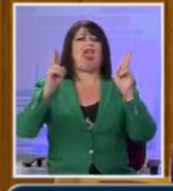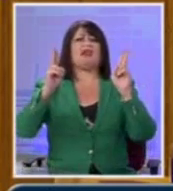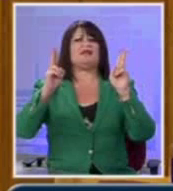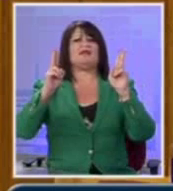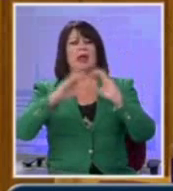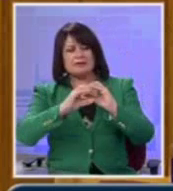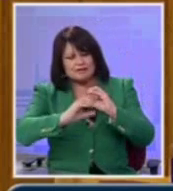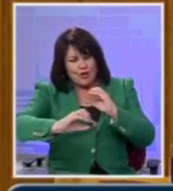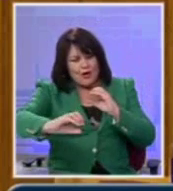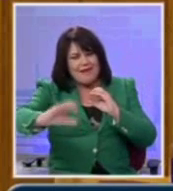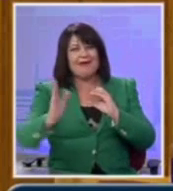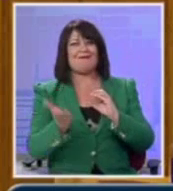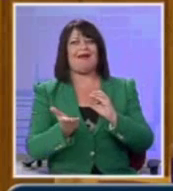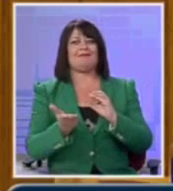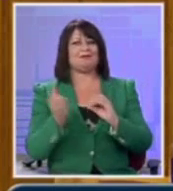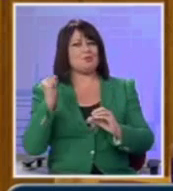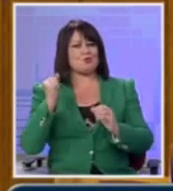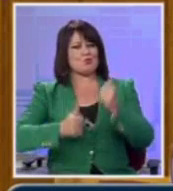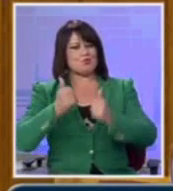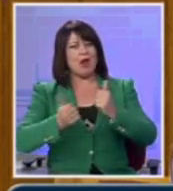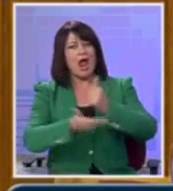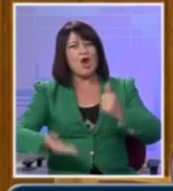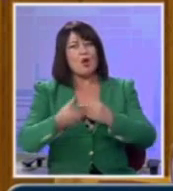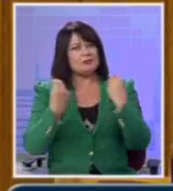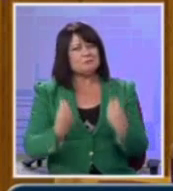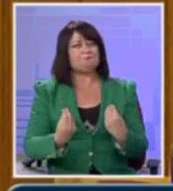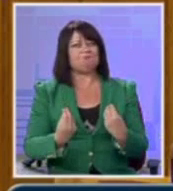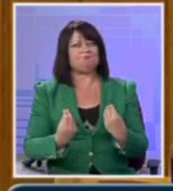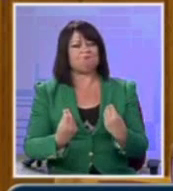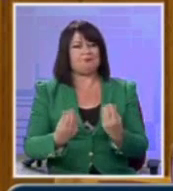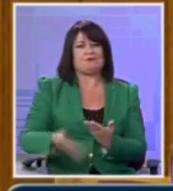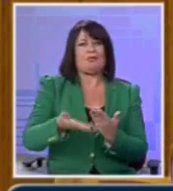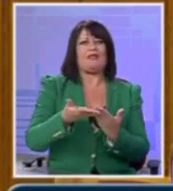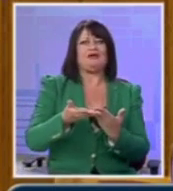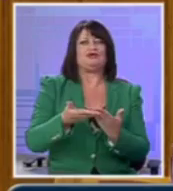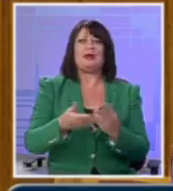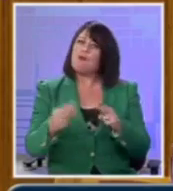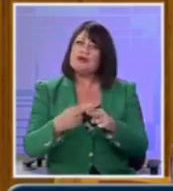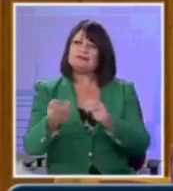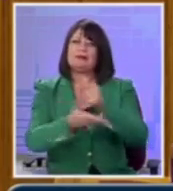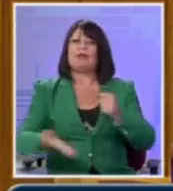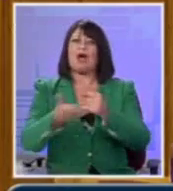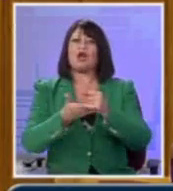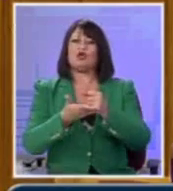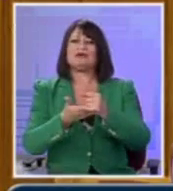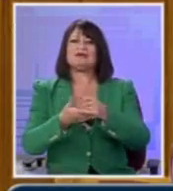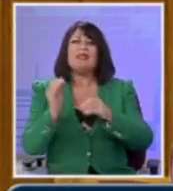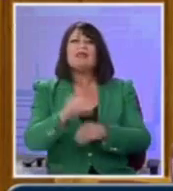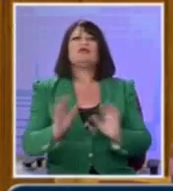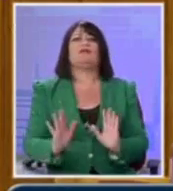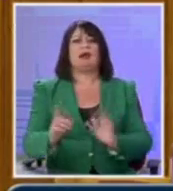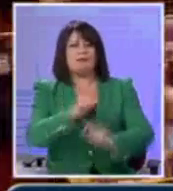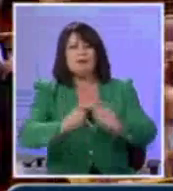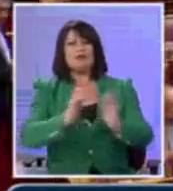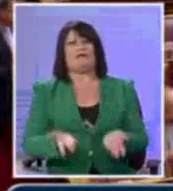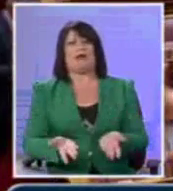δώσει ανταγωνιστικό πλεονέκτημα στους αγρότες μας. Αυτό είναι το κύριο για τους αγρότες μας. Αυτό είναι το κύριο για τους αγρότες